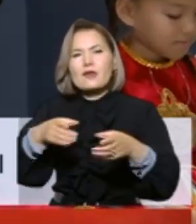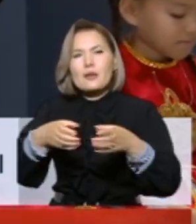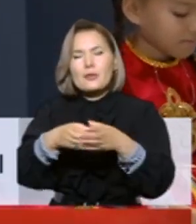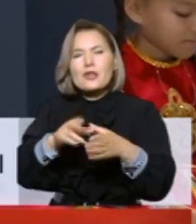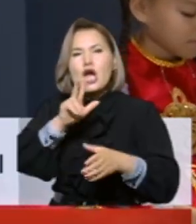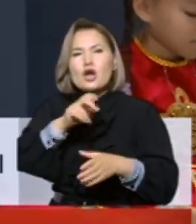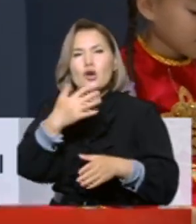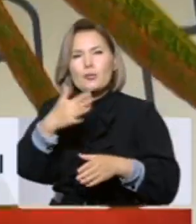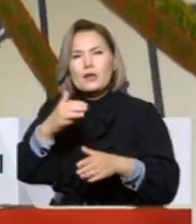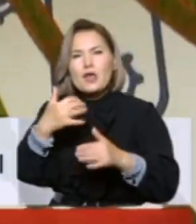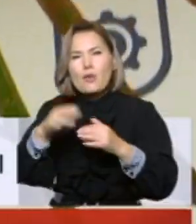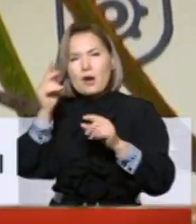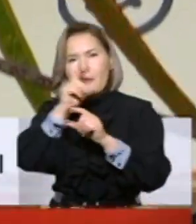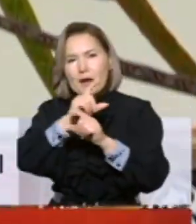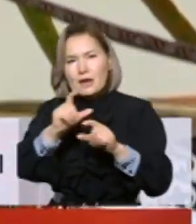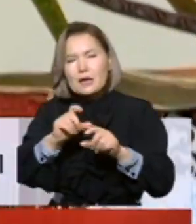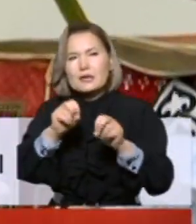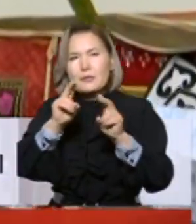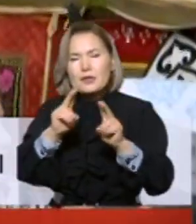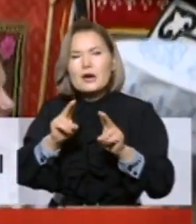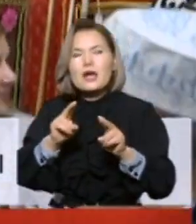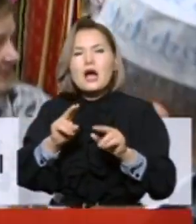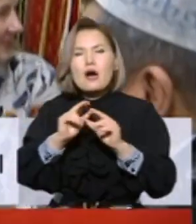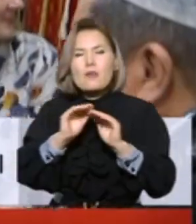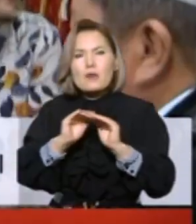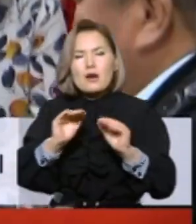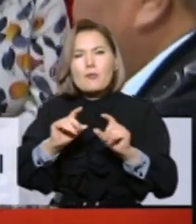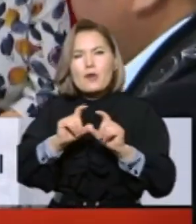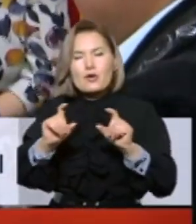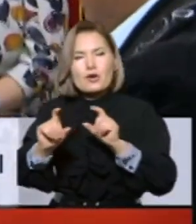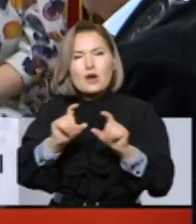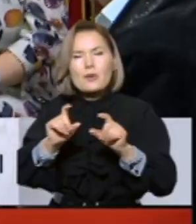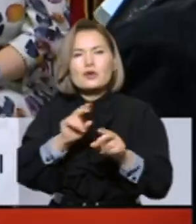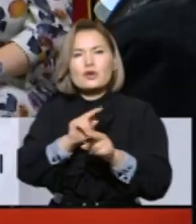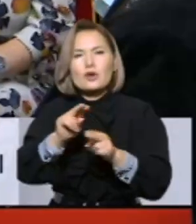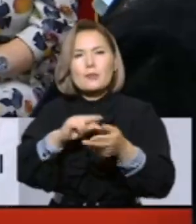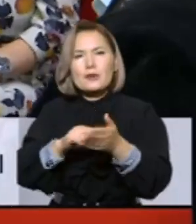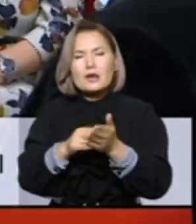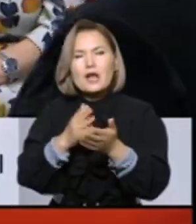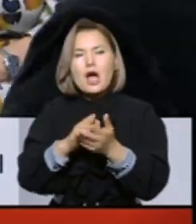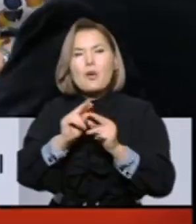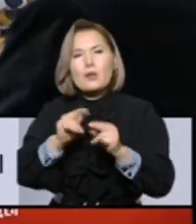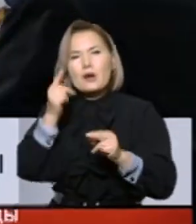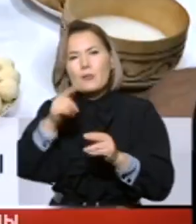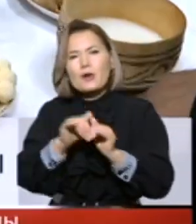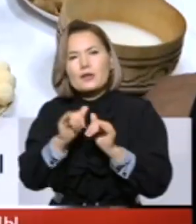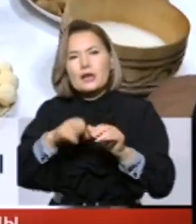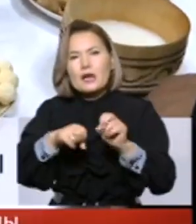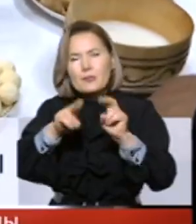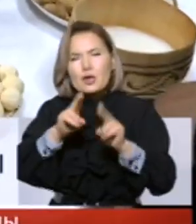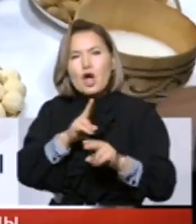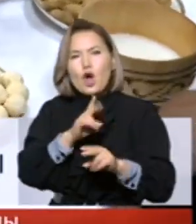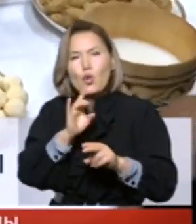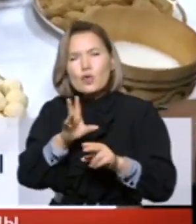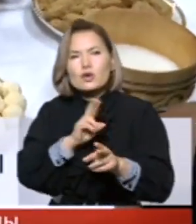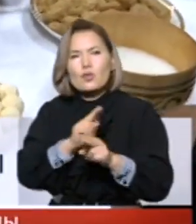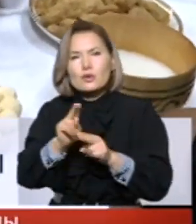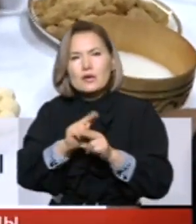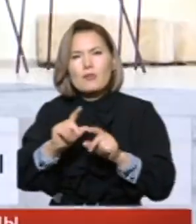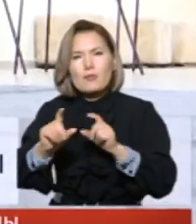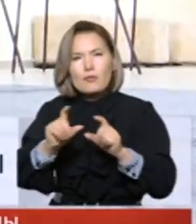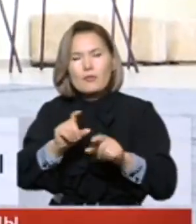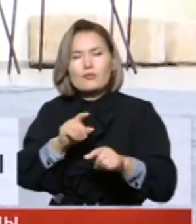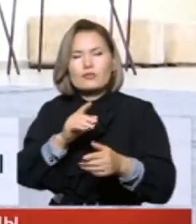федерациясы 350 орта білім беру мекемесін қамтуды жоспарлап отыр. Сондай-ақ мұғалімдердің біліктілігін арттыру үшін арнайы курстан өткізбек.